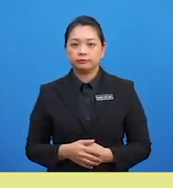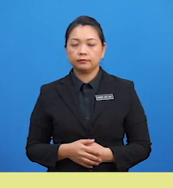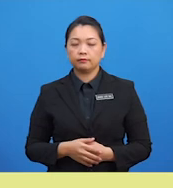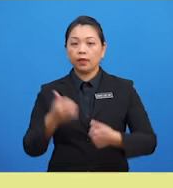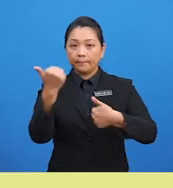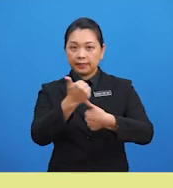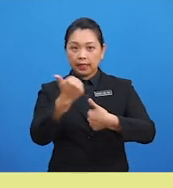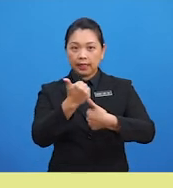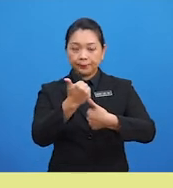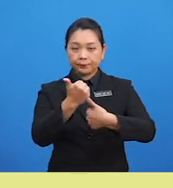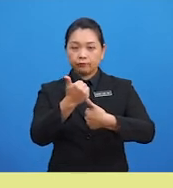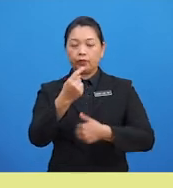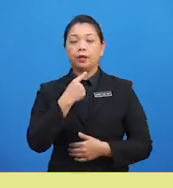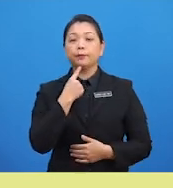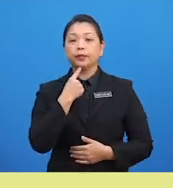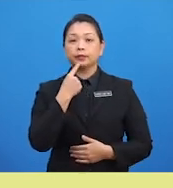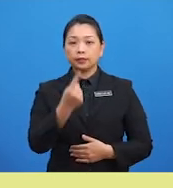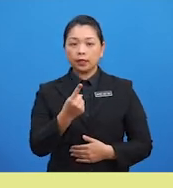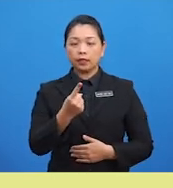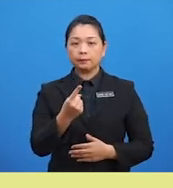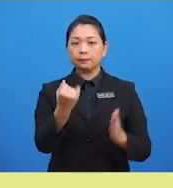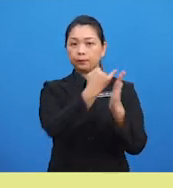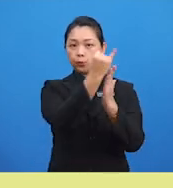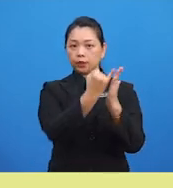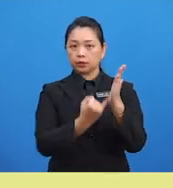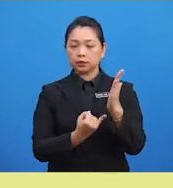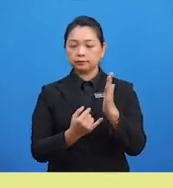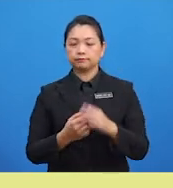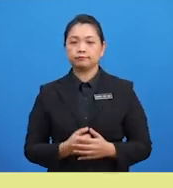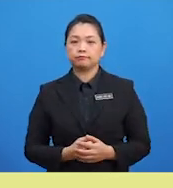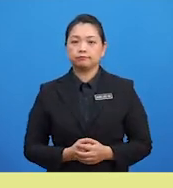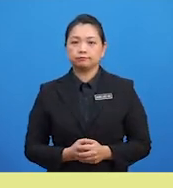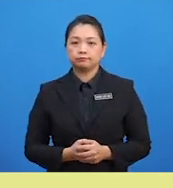Pertama, perintah melukis.